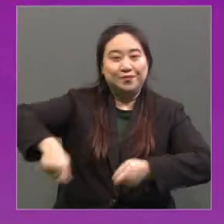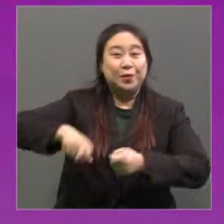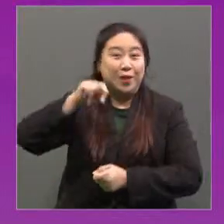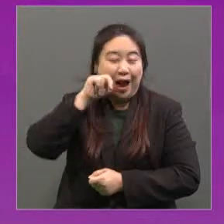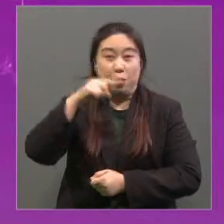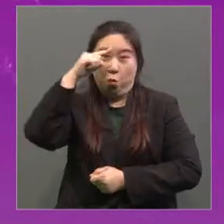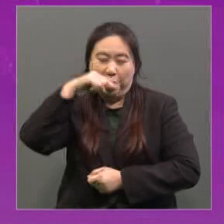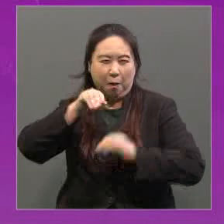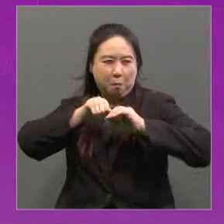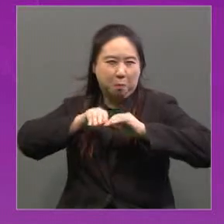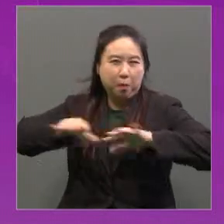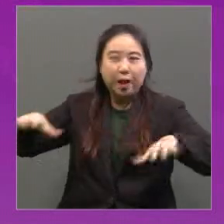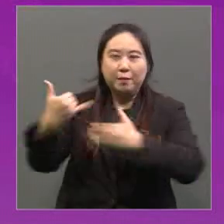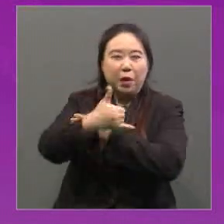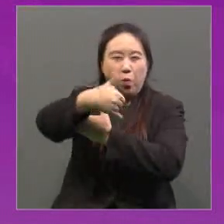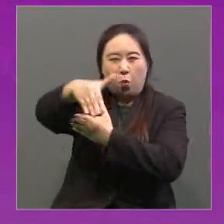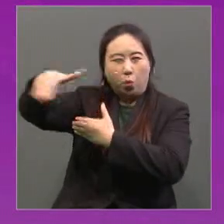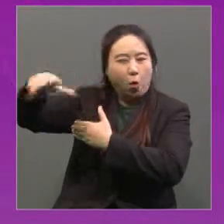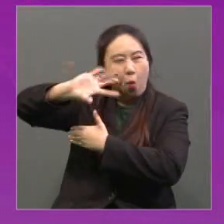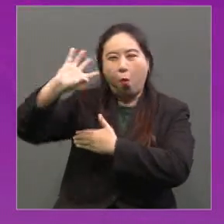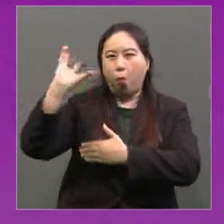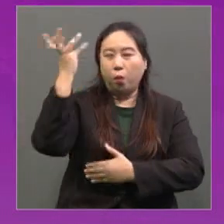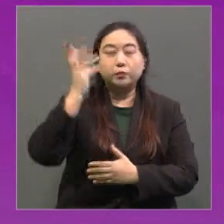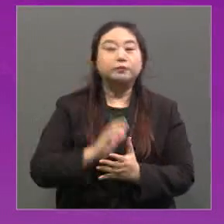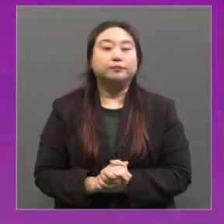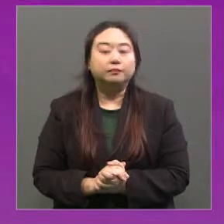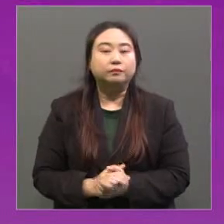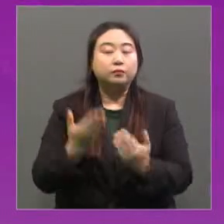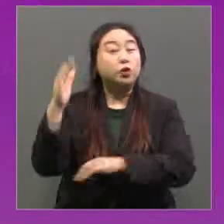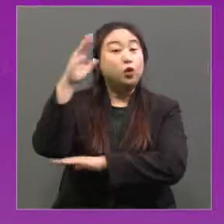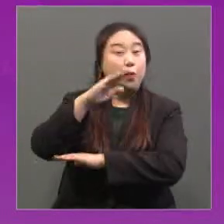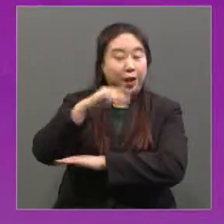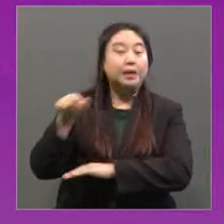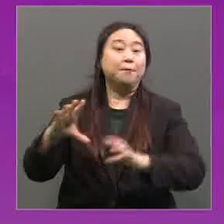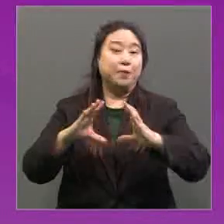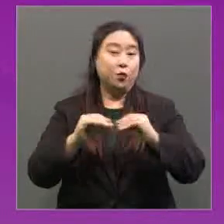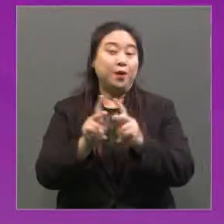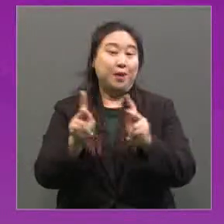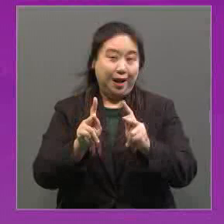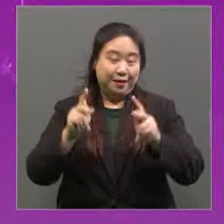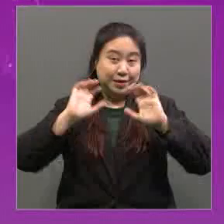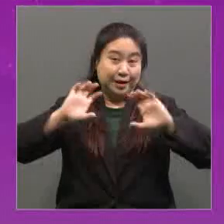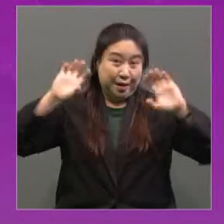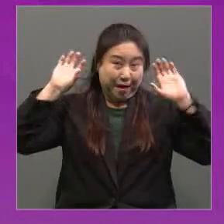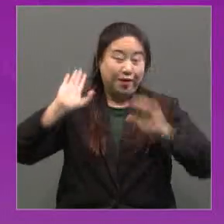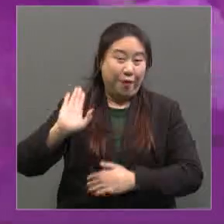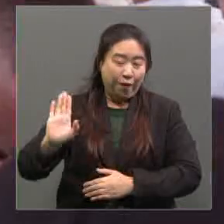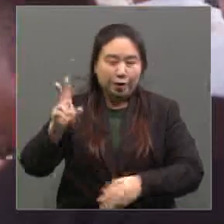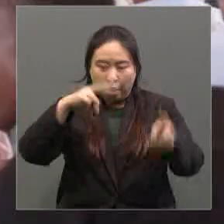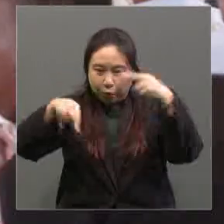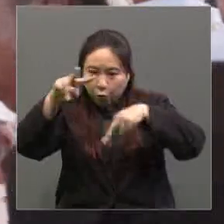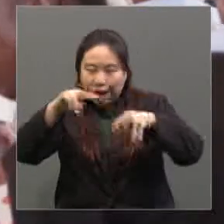เราก็จะยิ่งโด่งดังไปทั่วโลกนะคะเพราะว่าเมื่อช่วงบ่ายเนี่ยในที่ประชุมคณะกรรมการระหว่างรัฐบาลว่าด้วยการสงวน